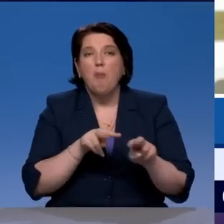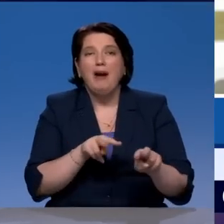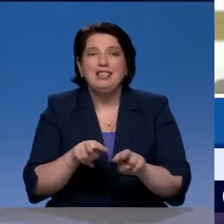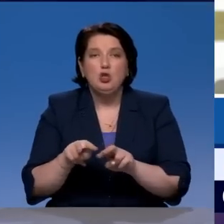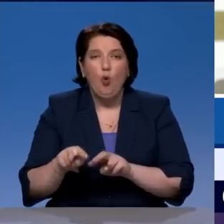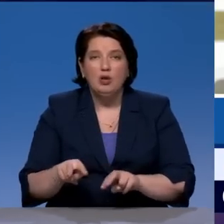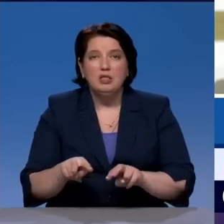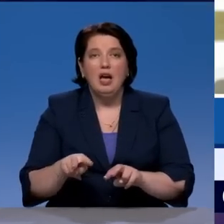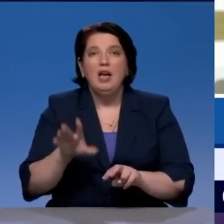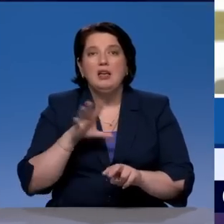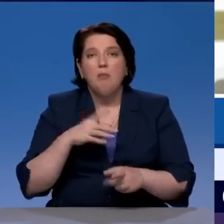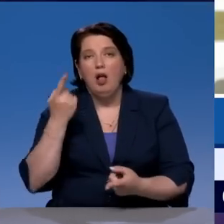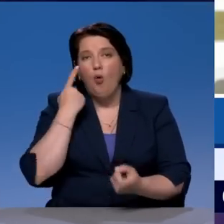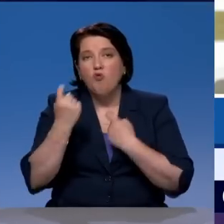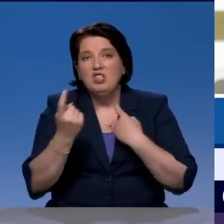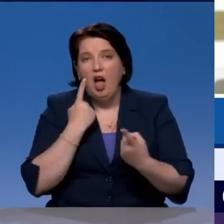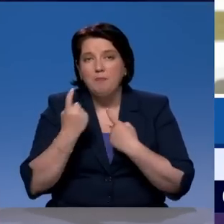называемый уведомительный порядок